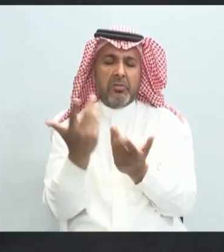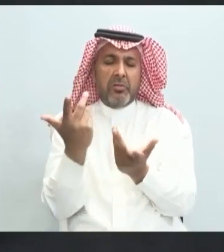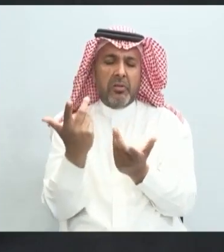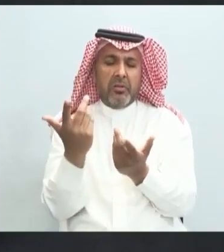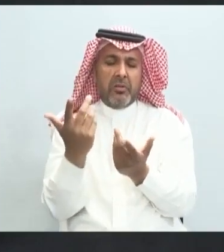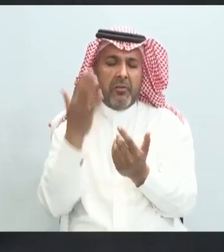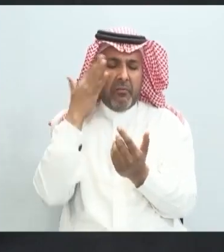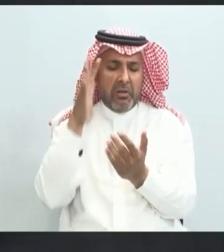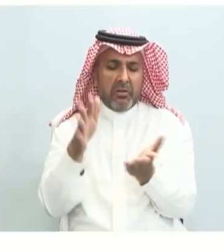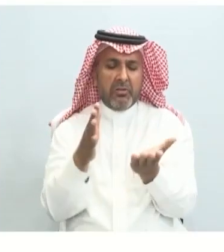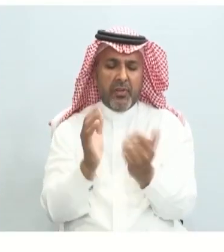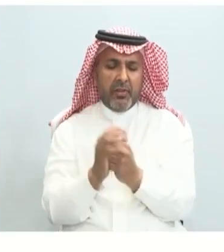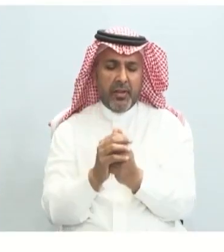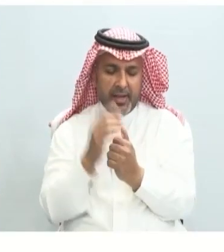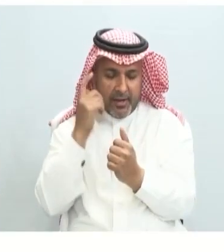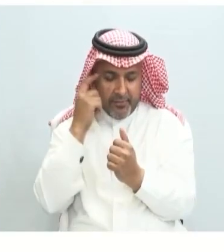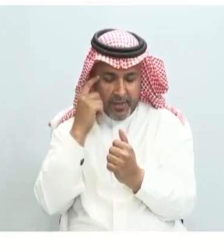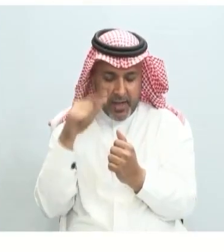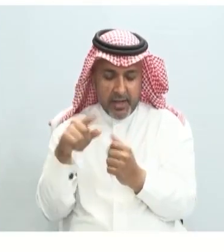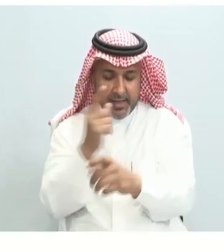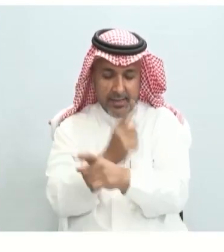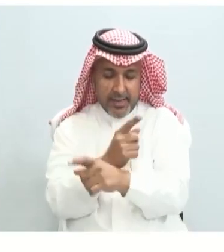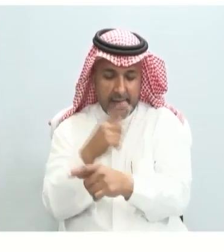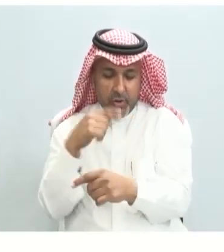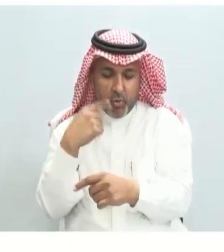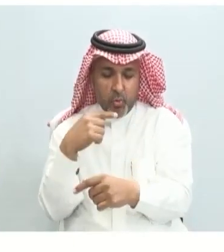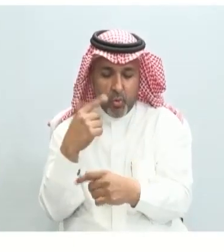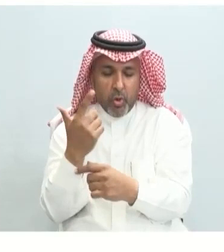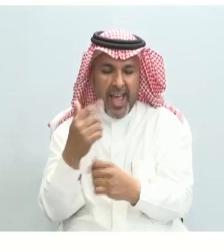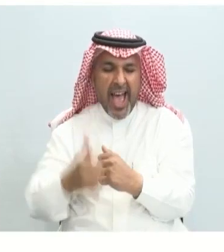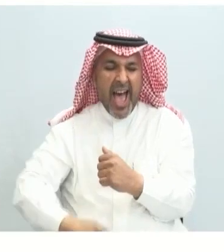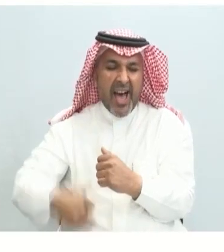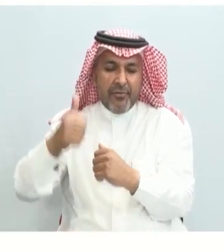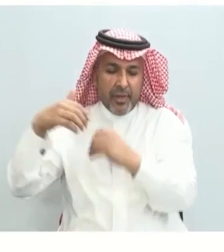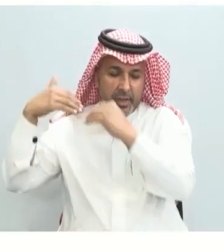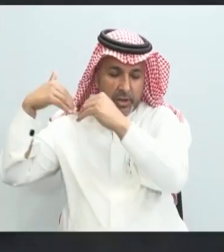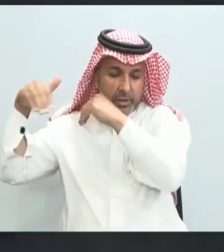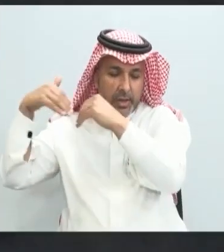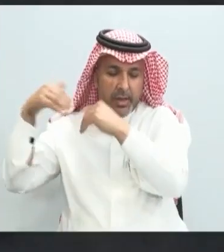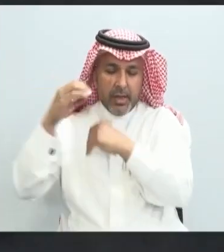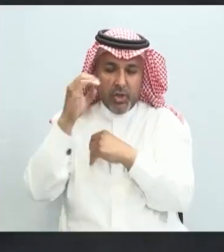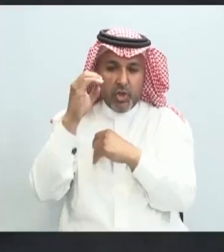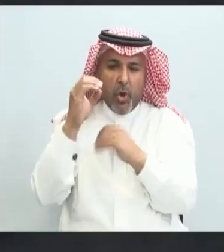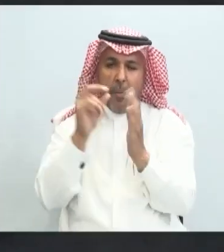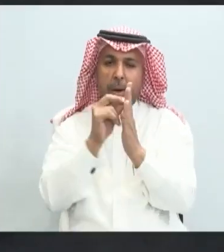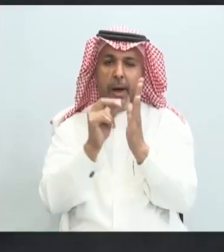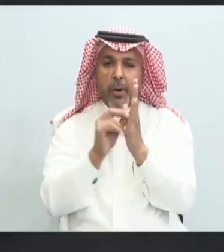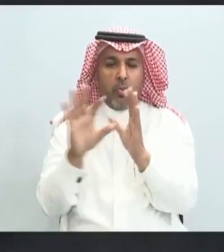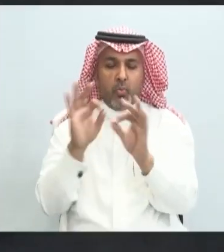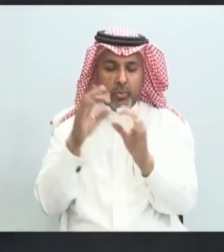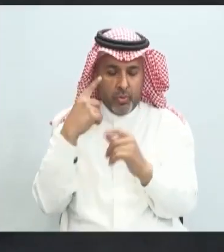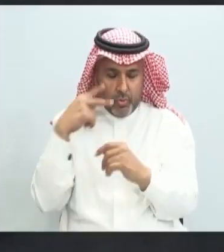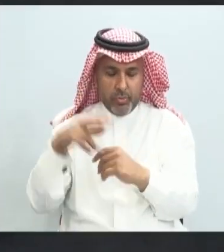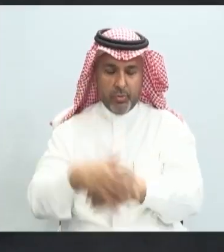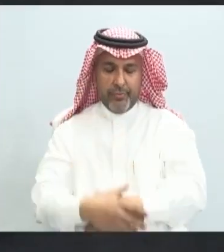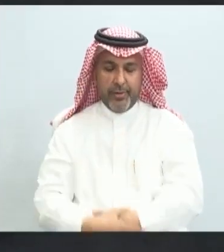تناسب طبعا من خلال المفهوم اللي احنا تكلمنا عنه هذا المفهوم اللي احنا حددنا فيه كل حاله متى